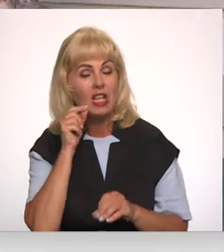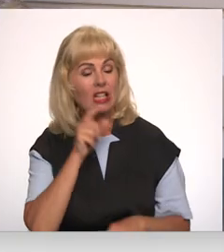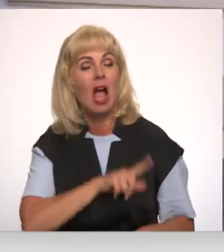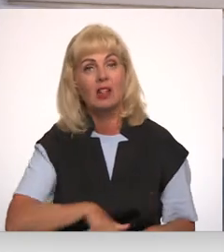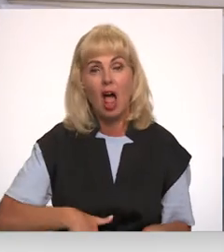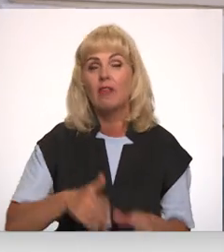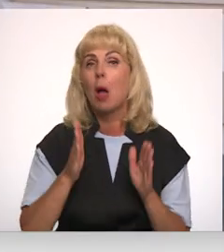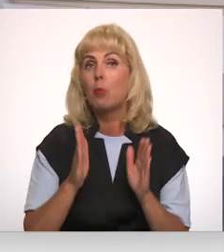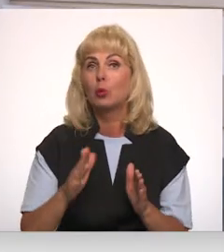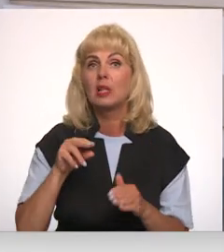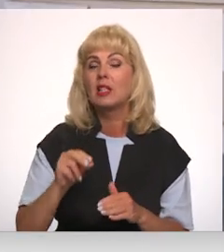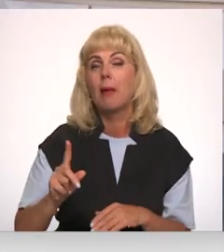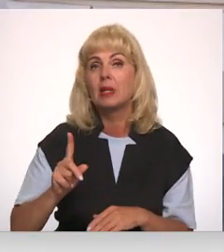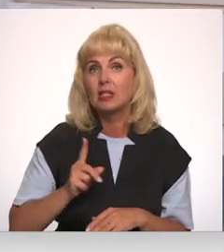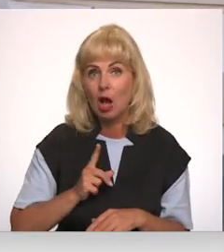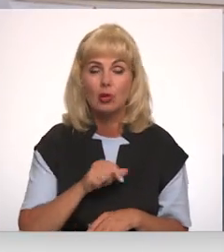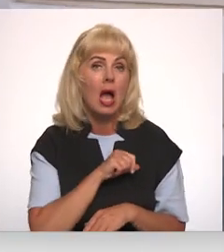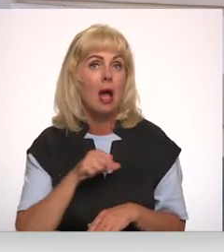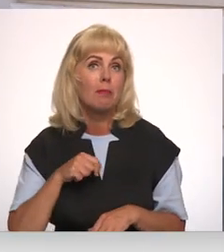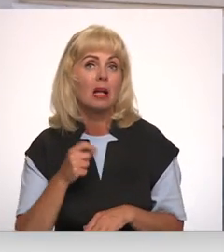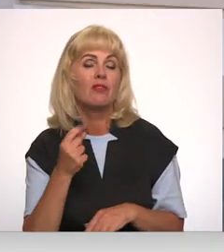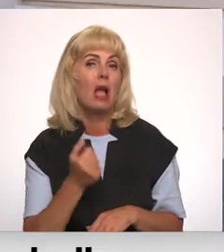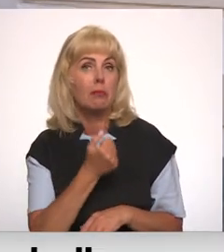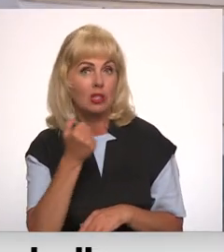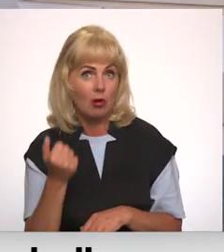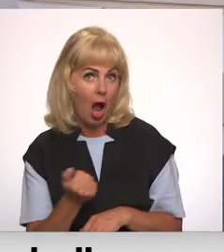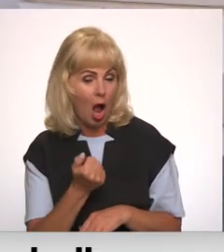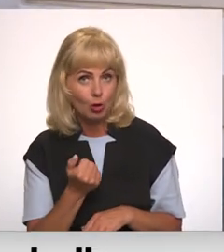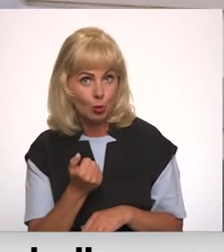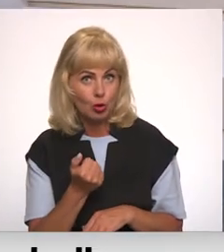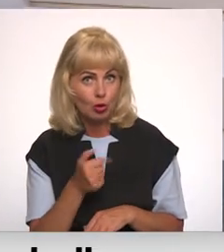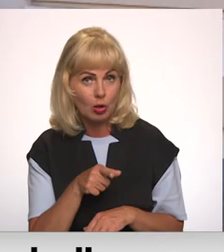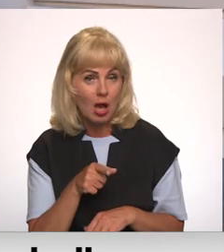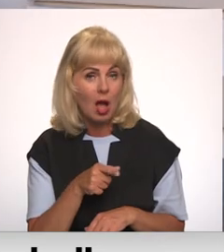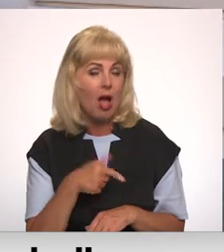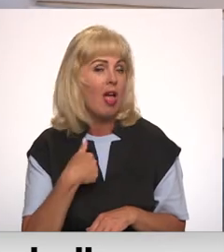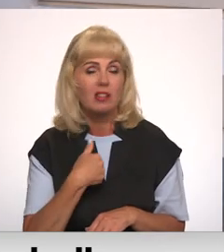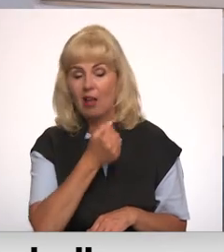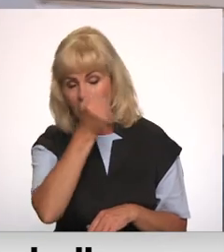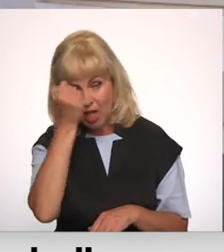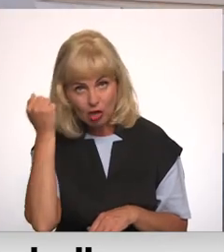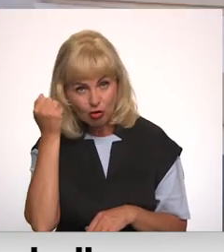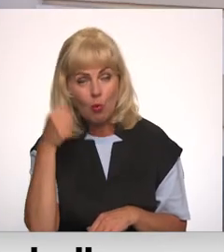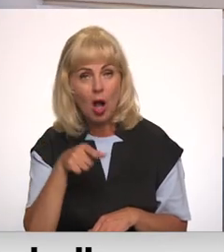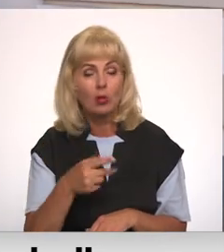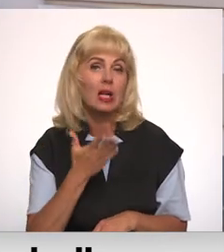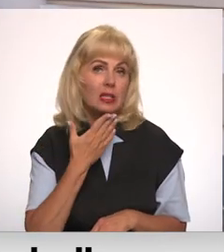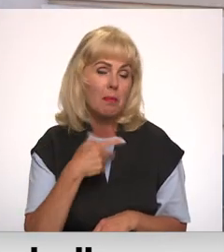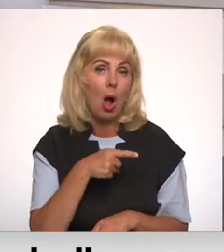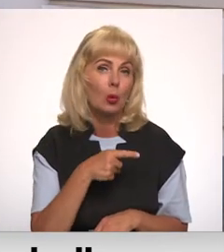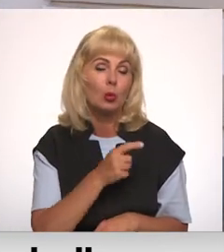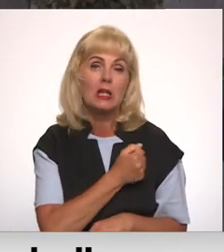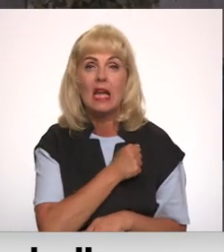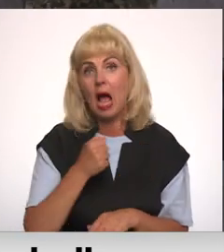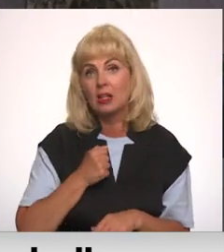būt zemesardzē un es pats esmu jau 11 gadus, tā kā Nedien nenožēloju un kādu dienu izbaudu dienestā, kas